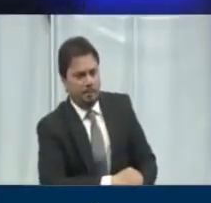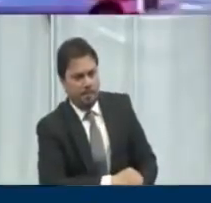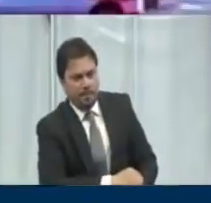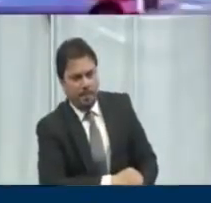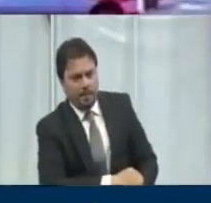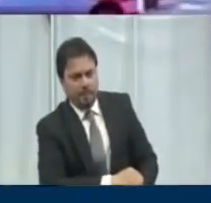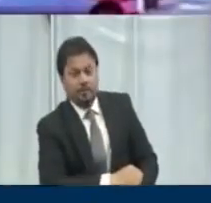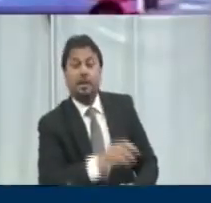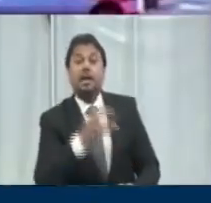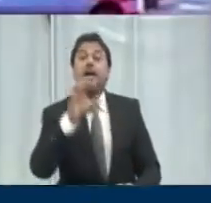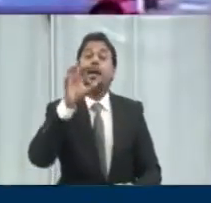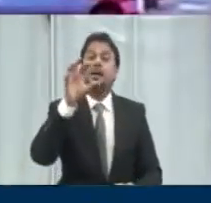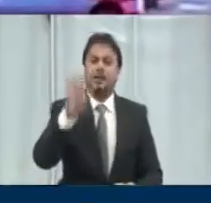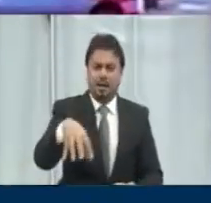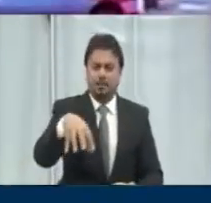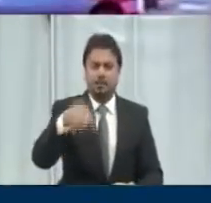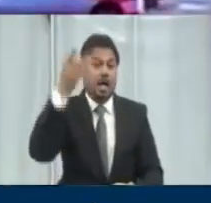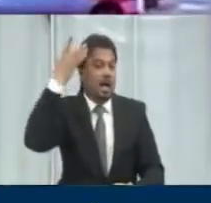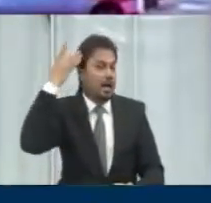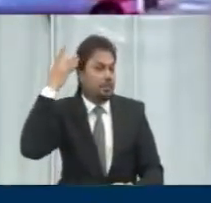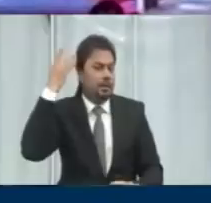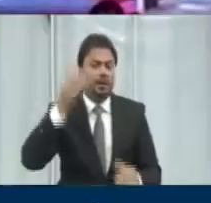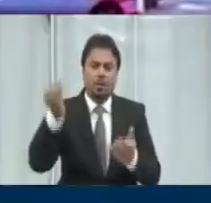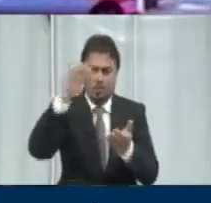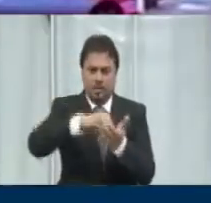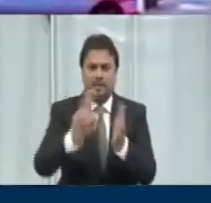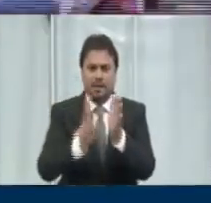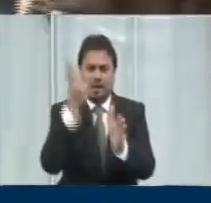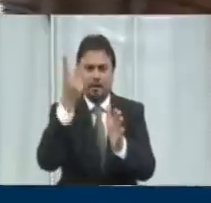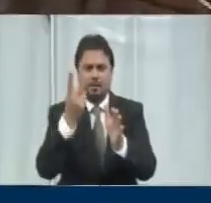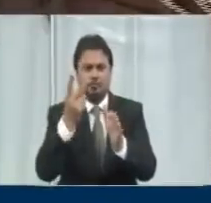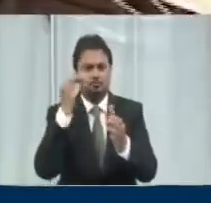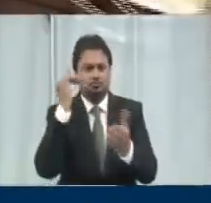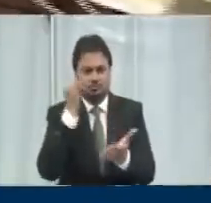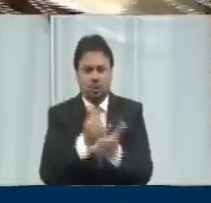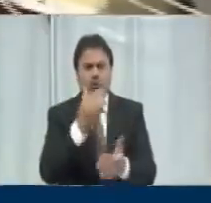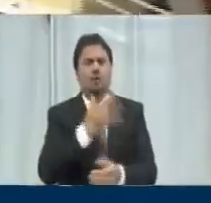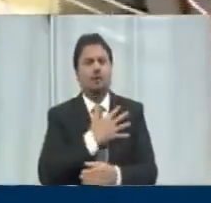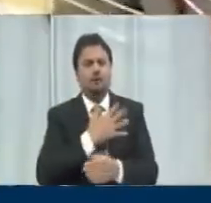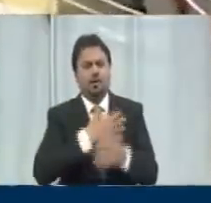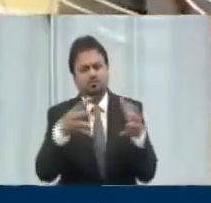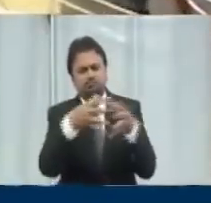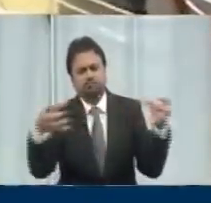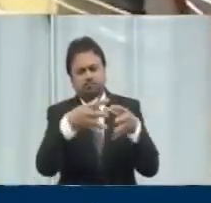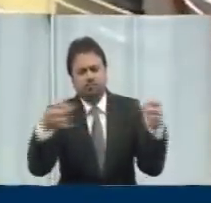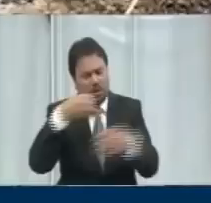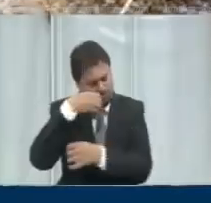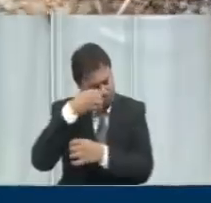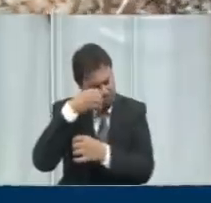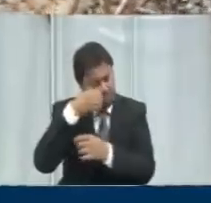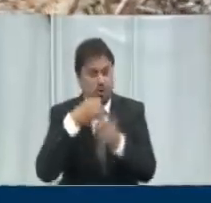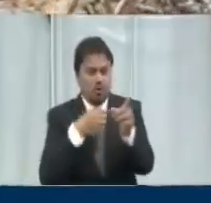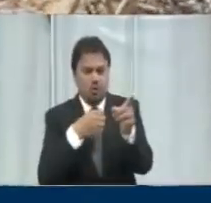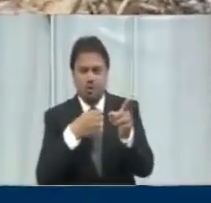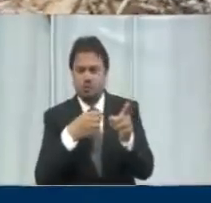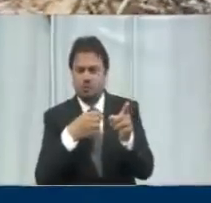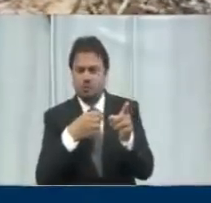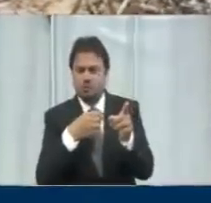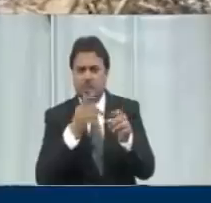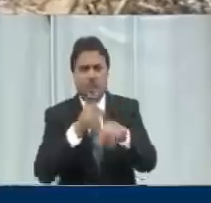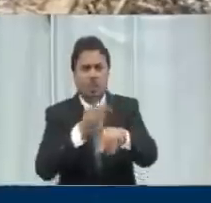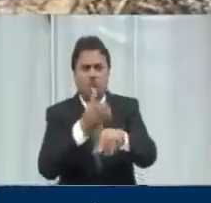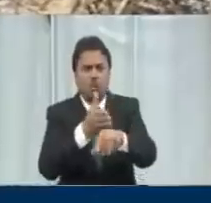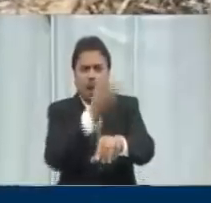يعني حقيقة سوف يأتي فريق خبراء آخر يتبنى عملية تحليل هذا الموضوع اللي تفضلتي بحضرتك،